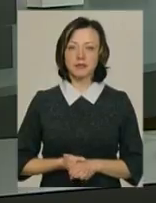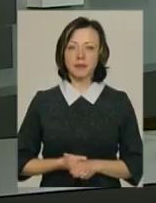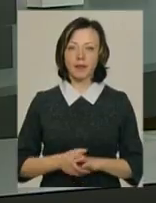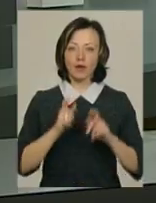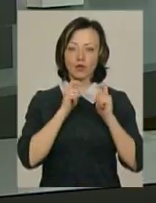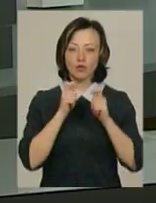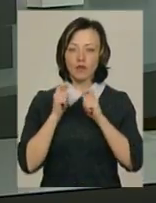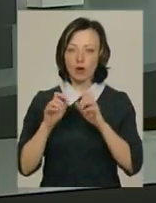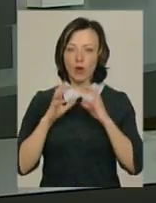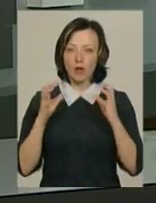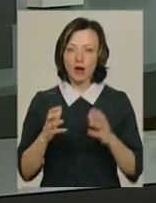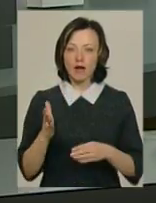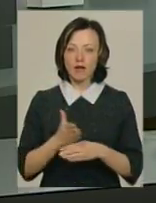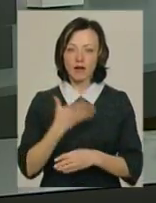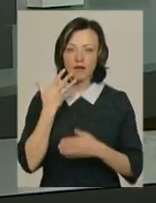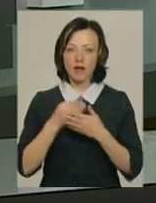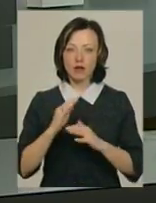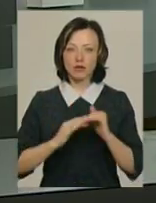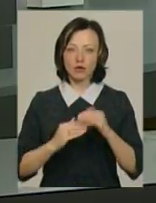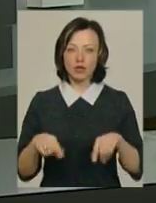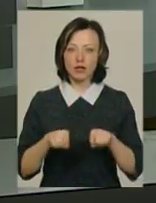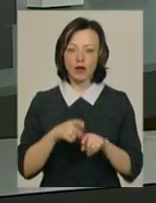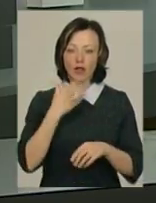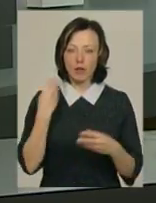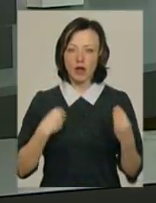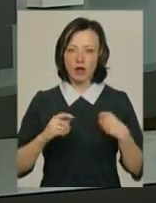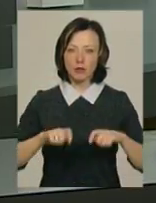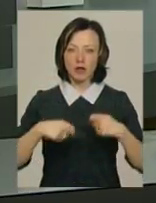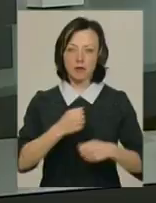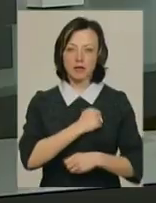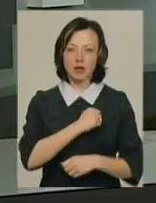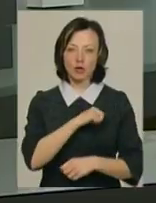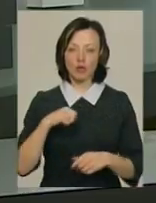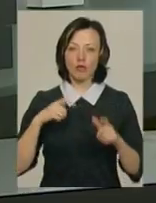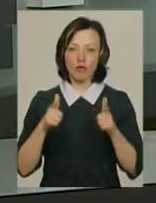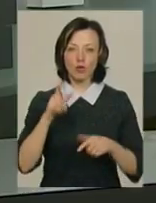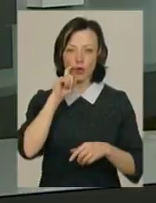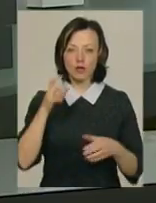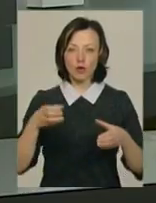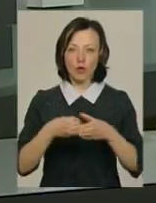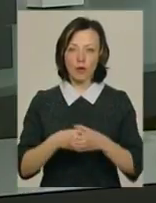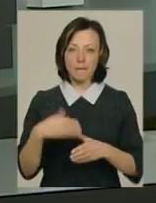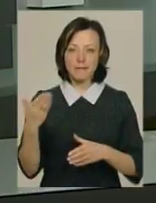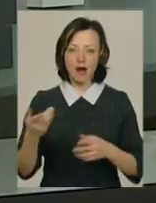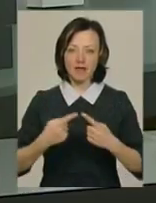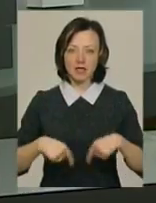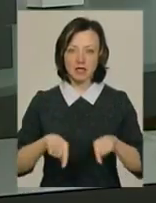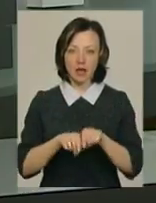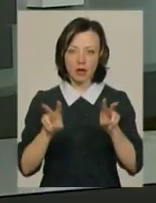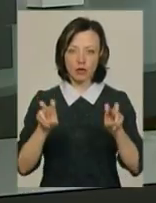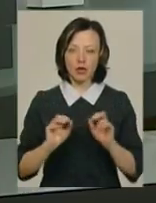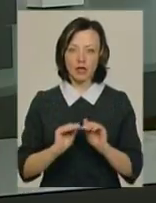Сувеніри та обереги, виготовлені власноруч, а також теплі речі передали бійцям добровольчого українського корпусу «Правий сектор»